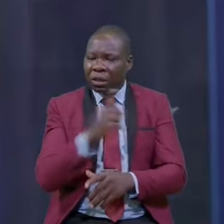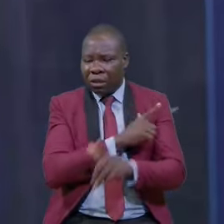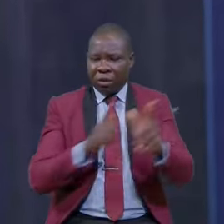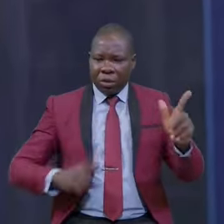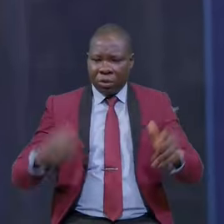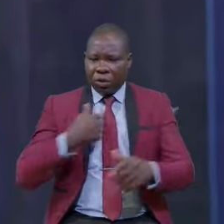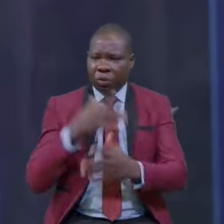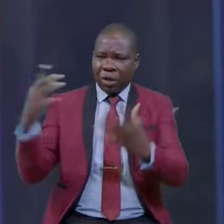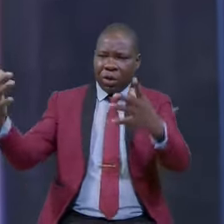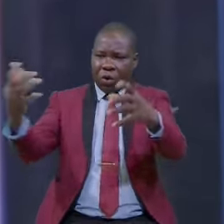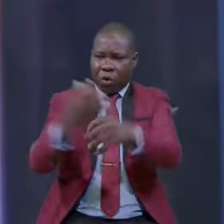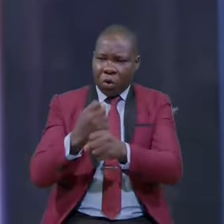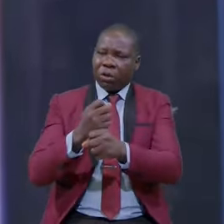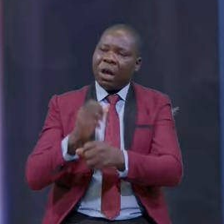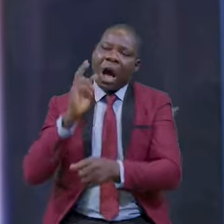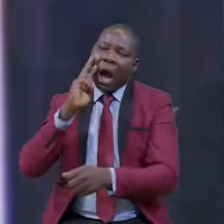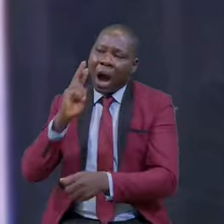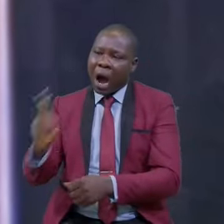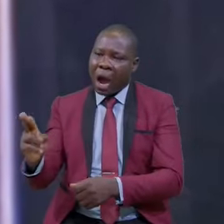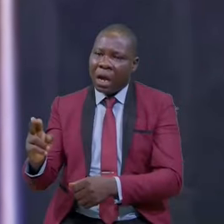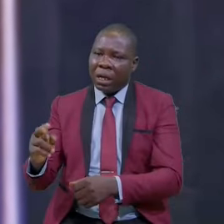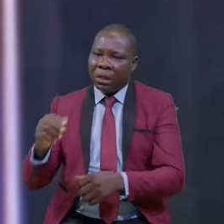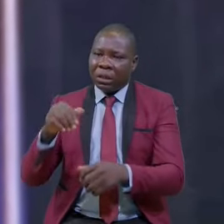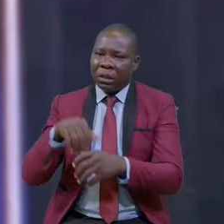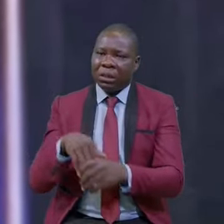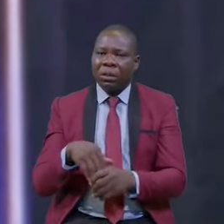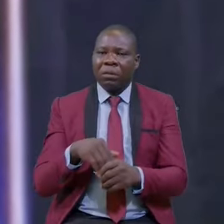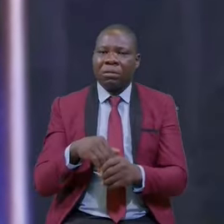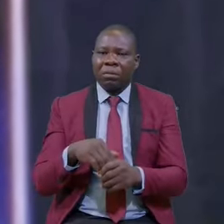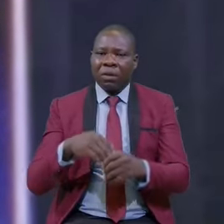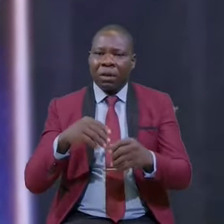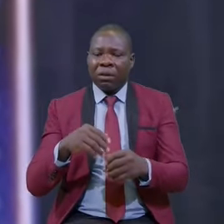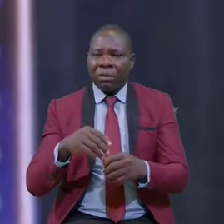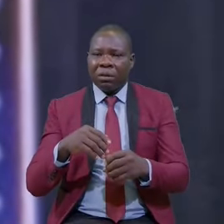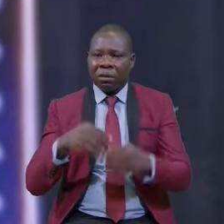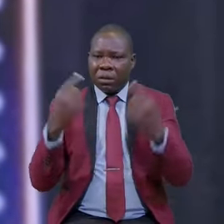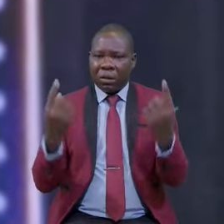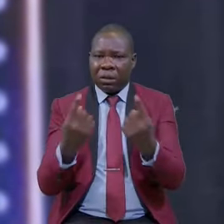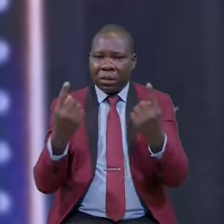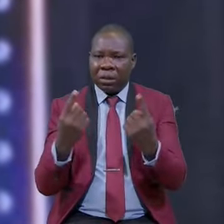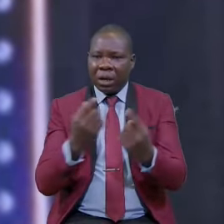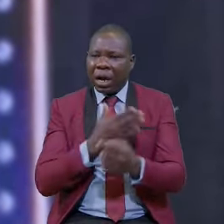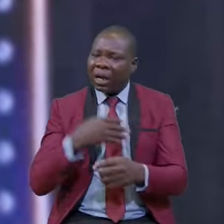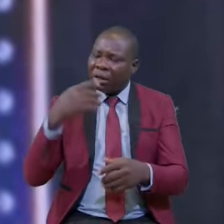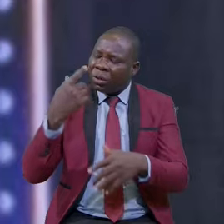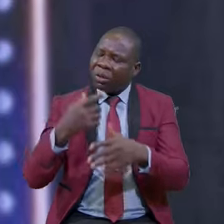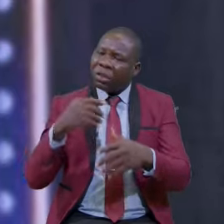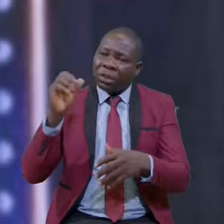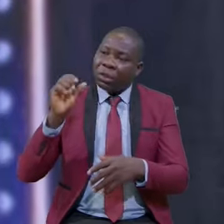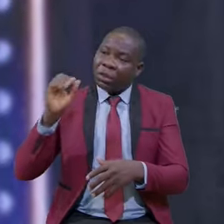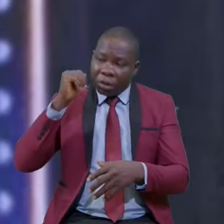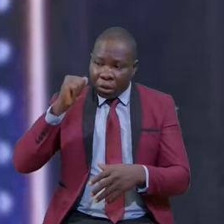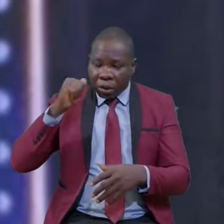renier. Qu'est-ce qu'elle a fait? Et ils ont mentionné ce qu'elle a fait. Ils ont dit, Moïse a dit de lapider d'une telle